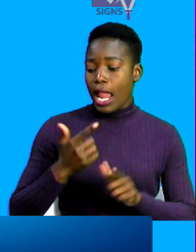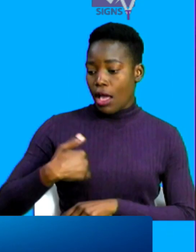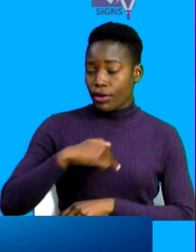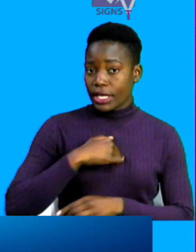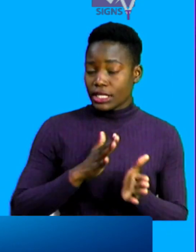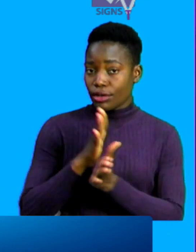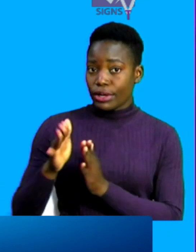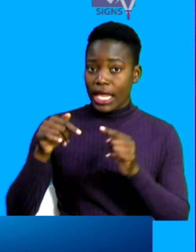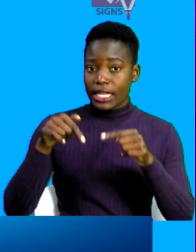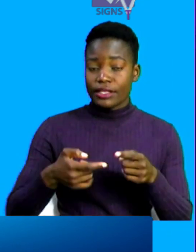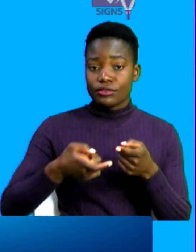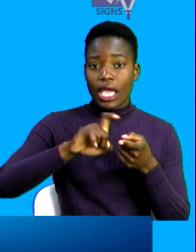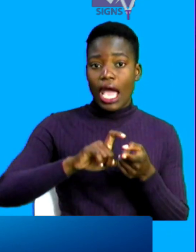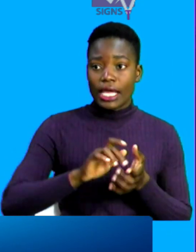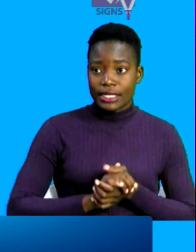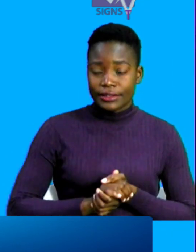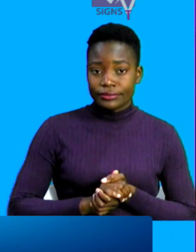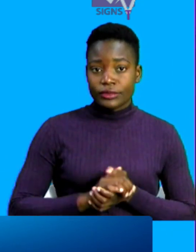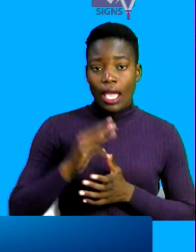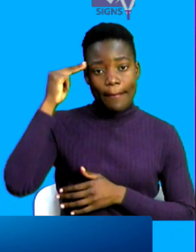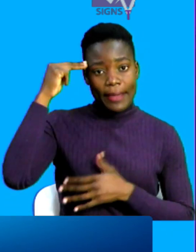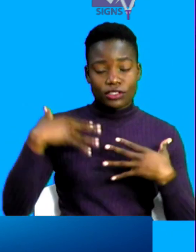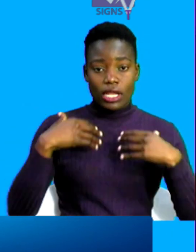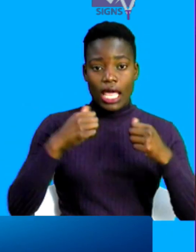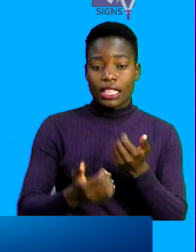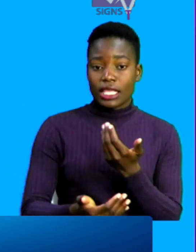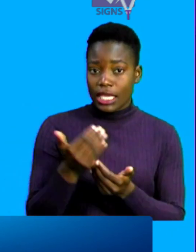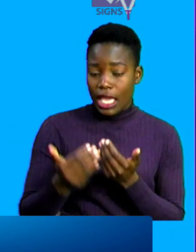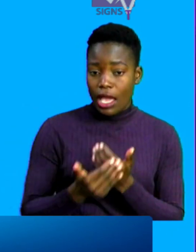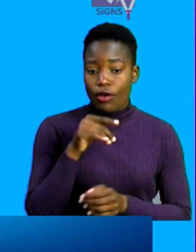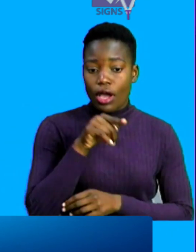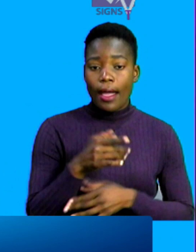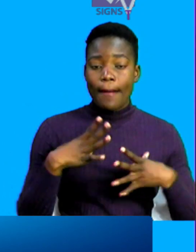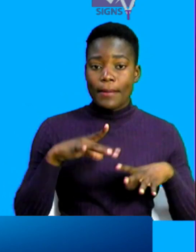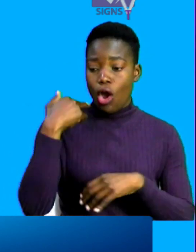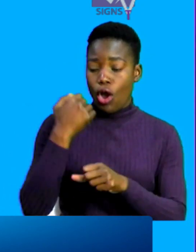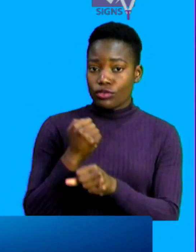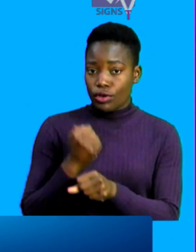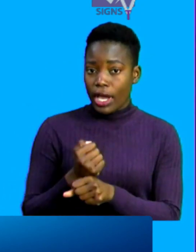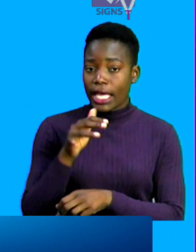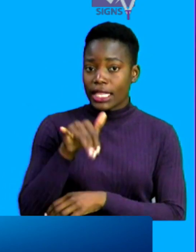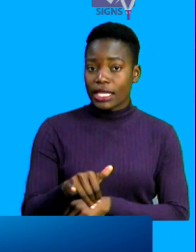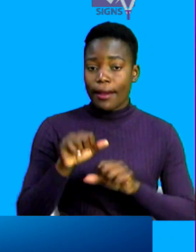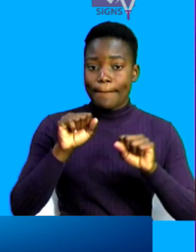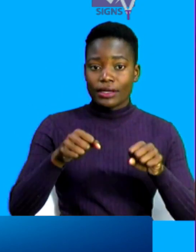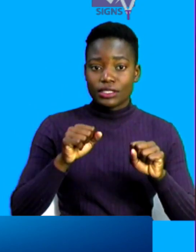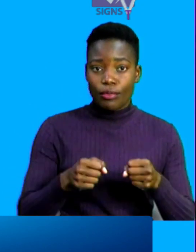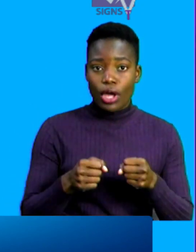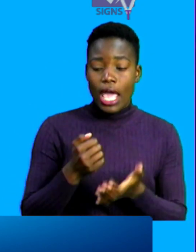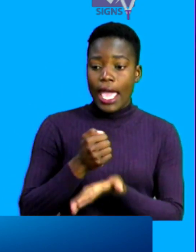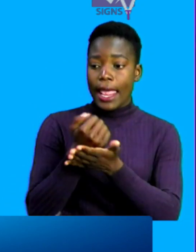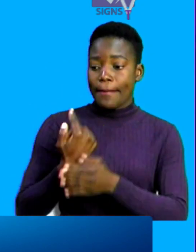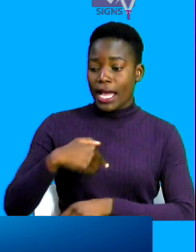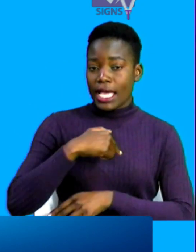huu tuongeze pia na mental health care kwa hawa ambao wanafanya hiyo kazi, ili waweze kutusaidia